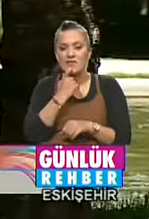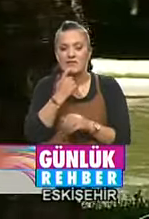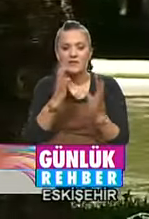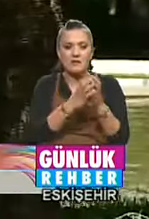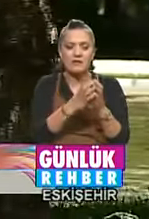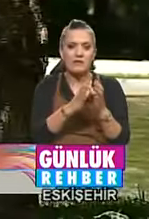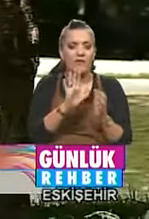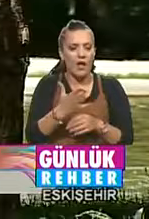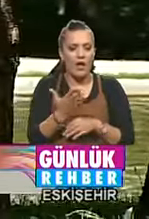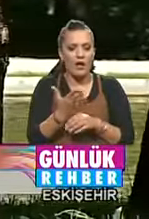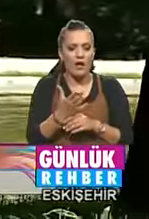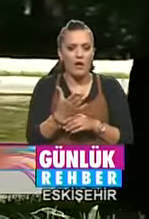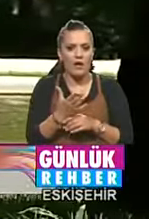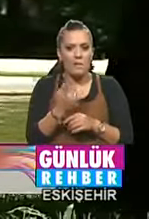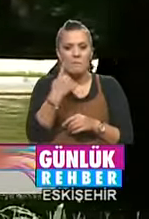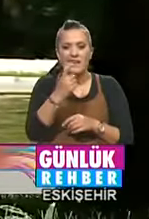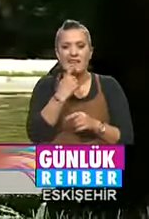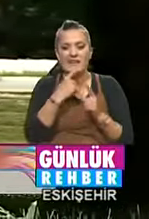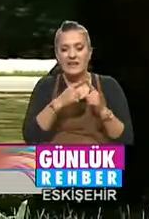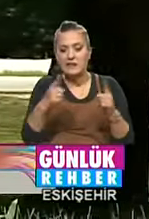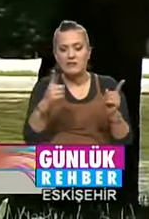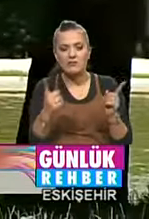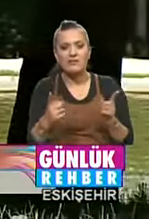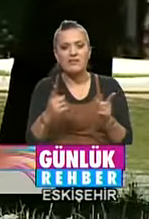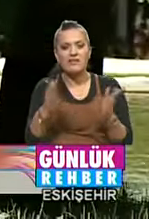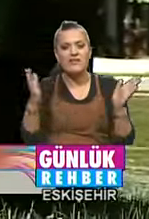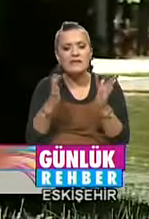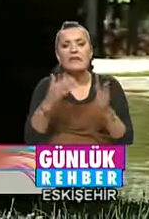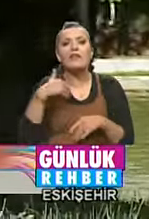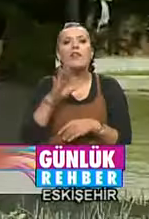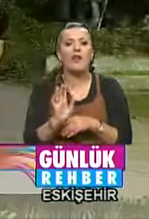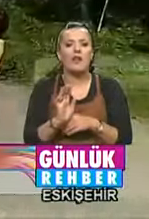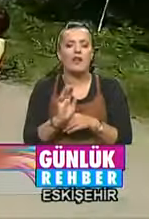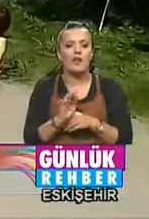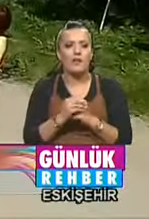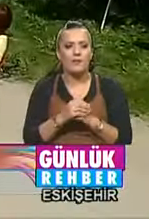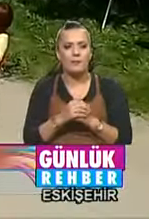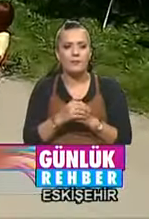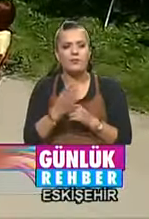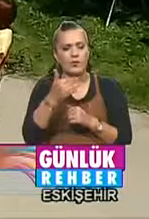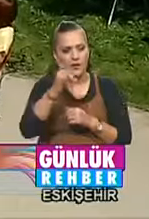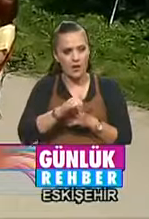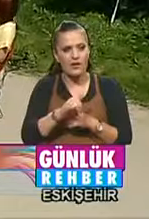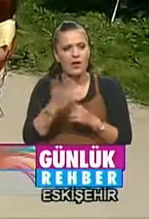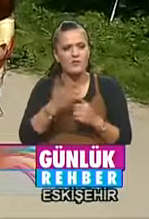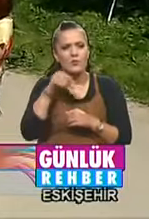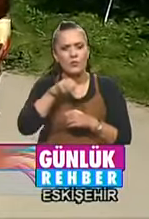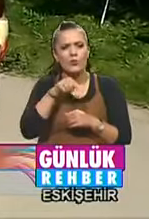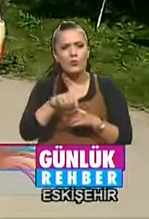bir bin yıla sınırlı değil. Çok haklısınız. Yani, aslında